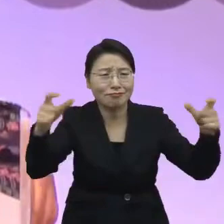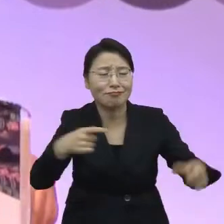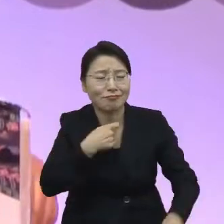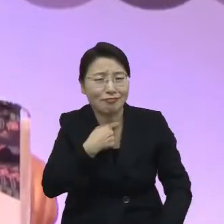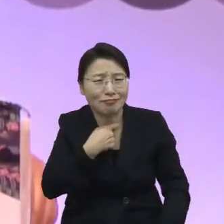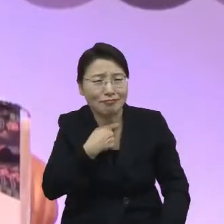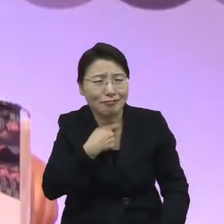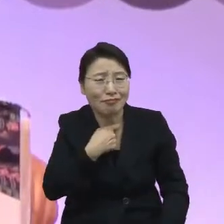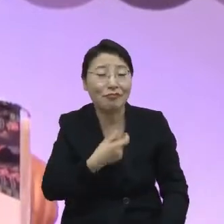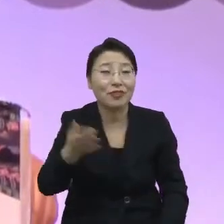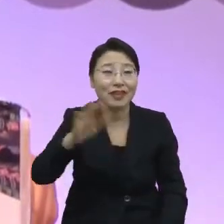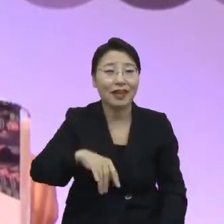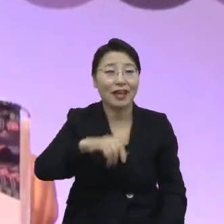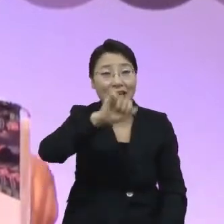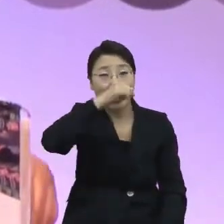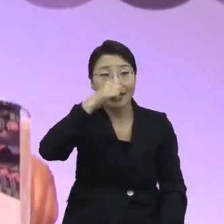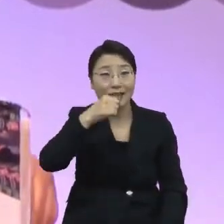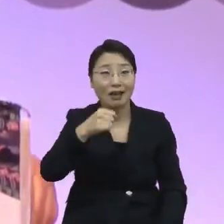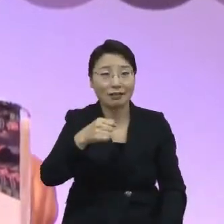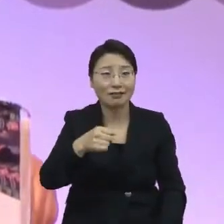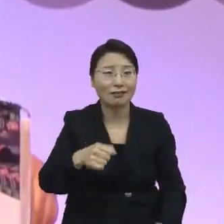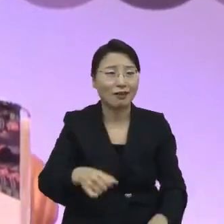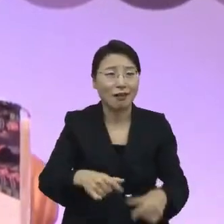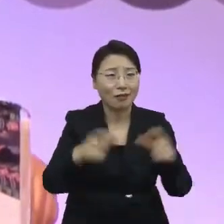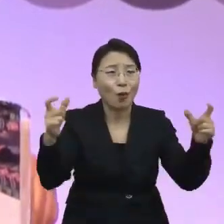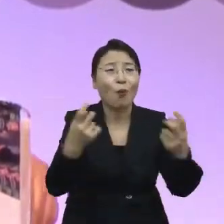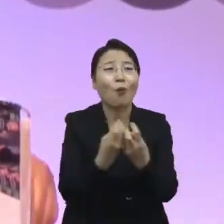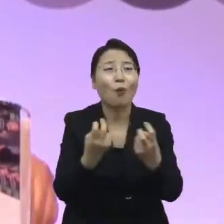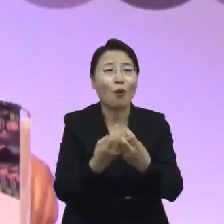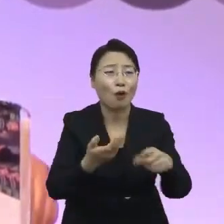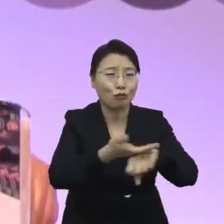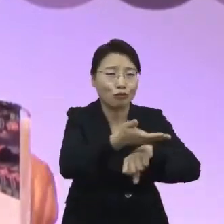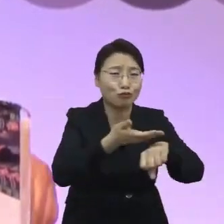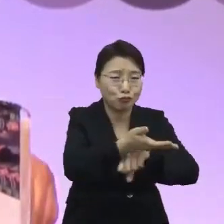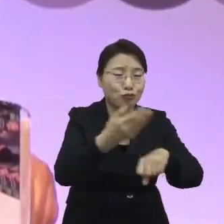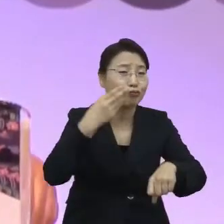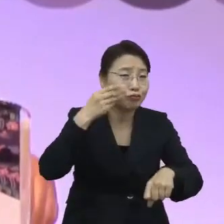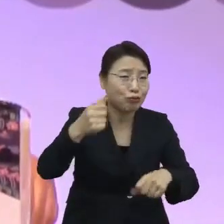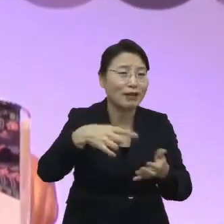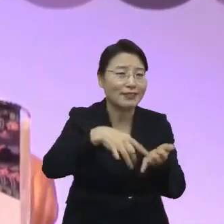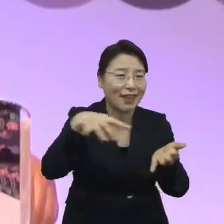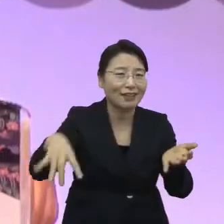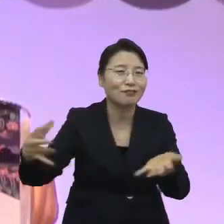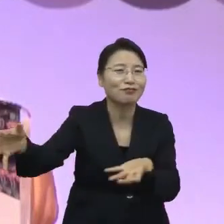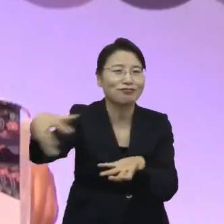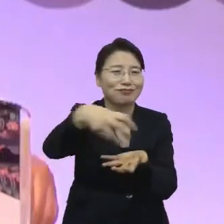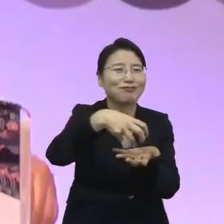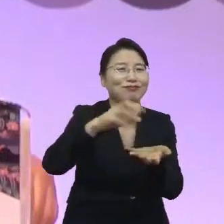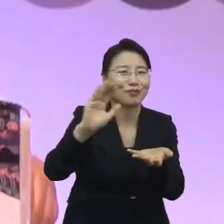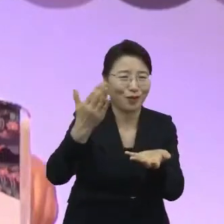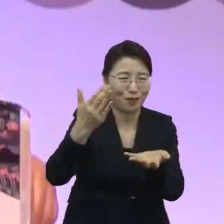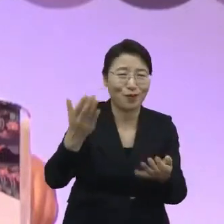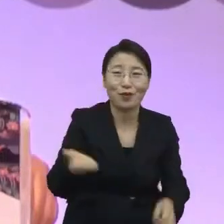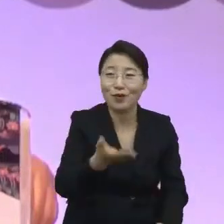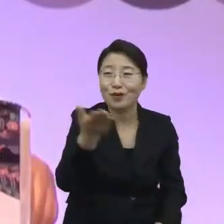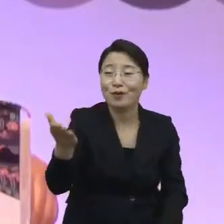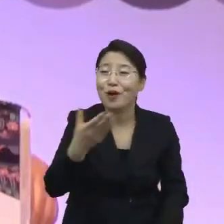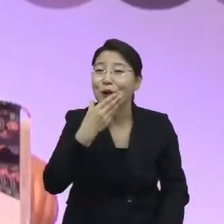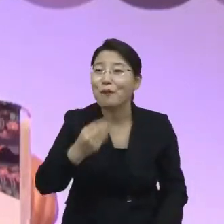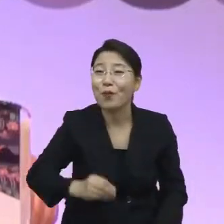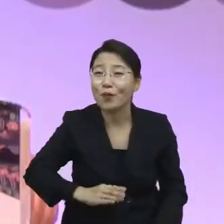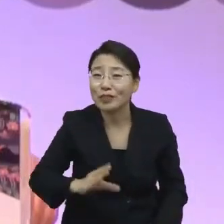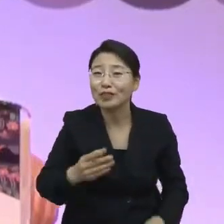그런데 다행히 수출이 많이 되면 세금이 많이 들어오고 이 자리에 있는 우리 모두가 복지를